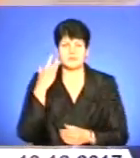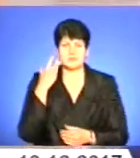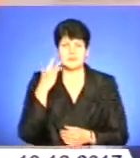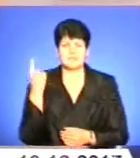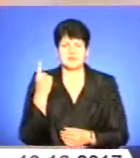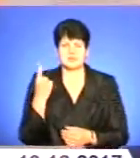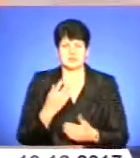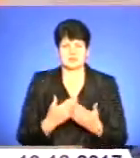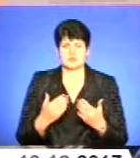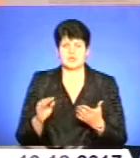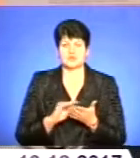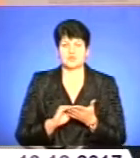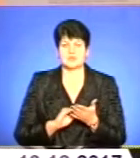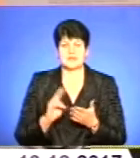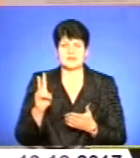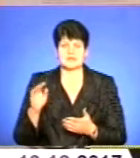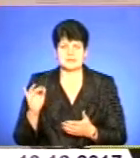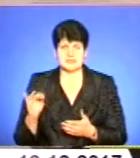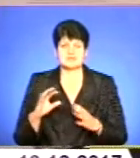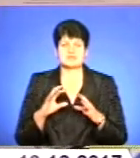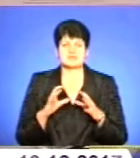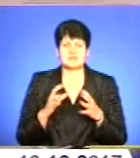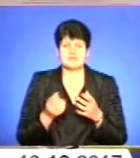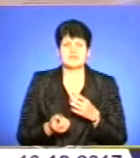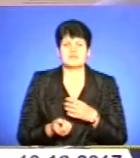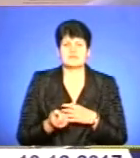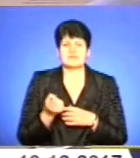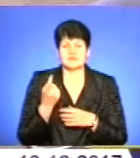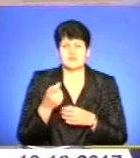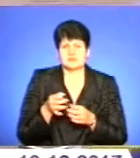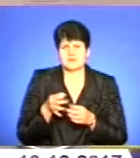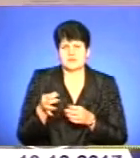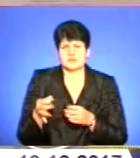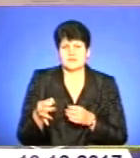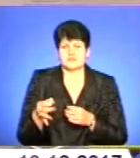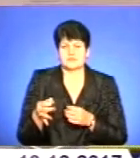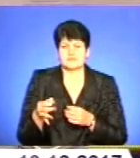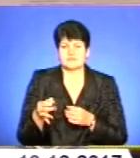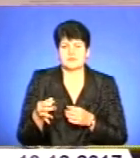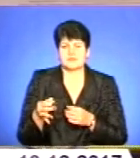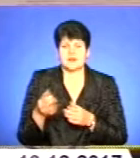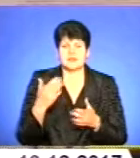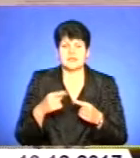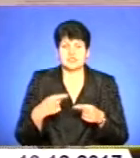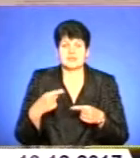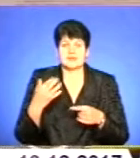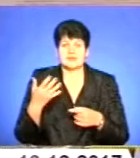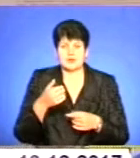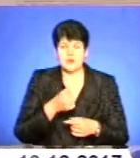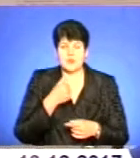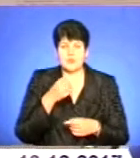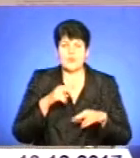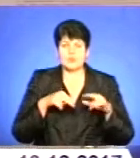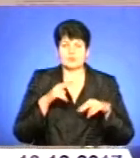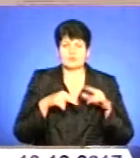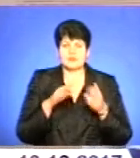музей журналістики, по суті, в світі, можливо, виник десь там на околиці, в іншому штаті. А через кілька років